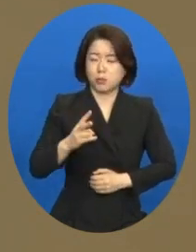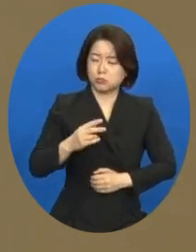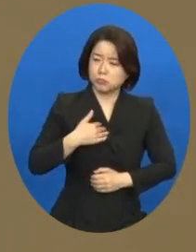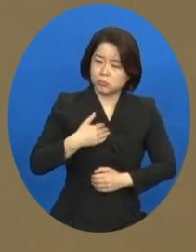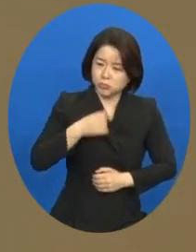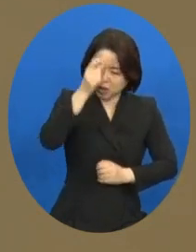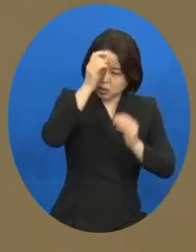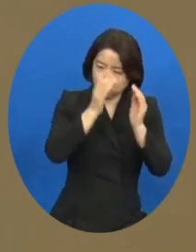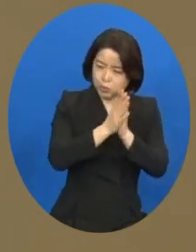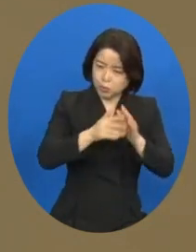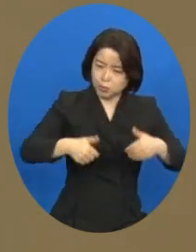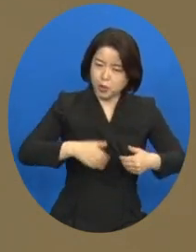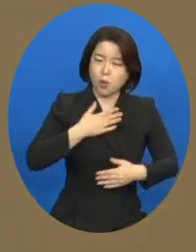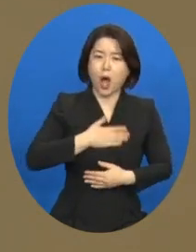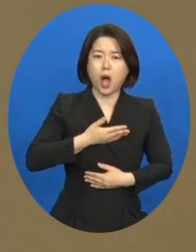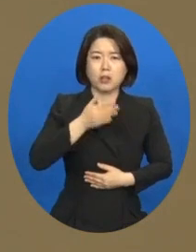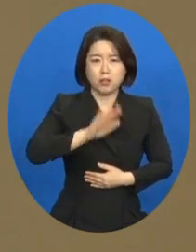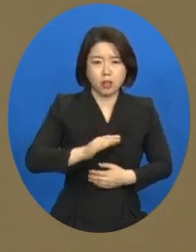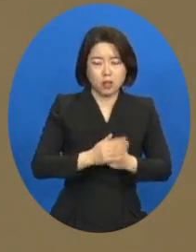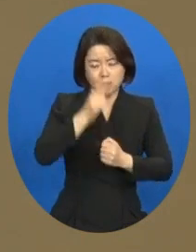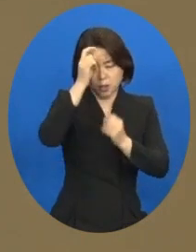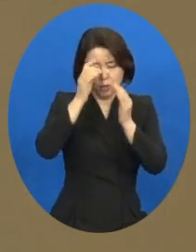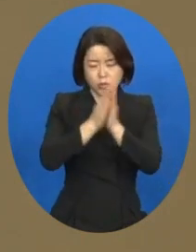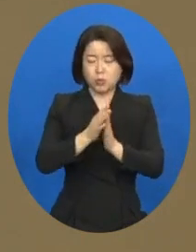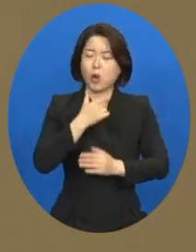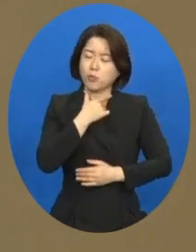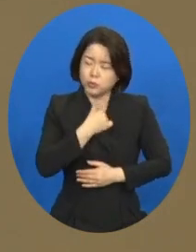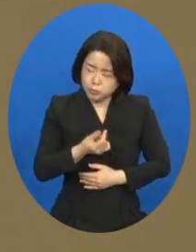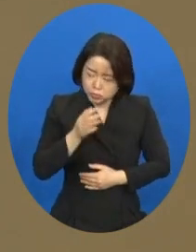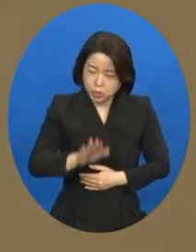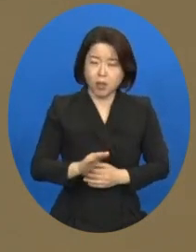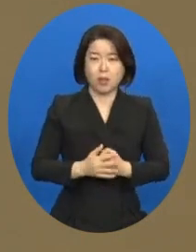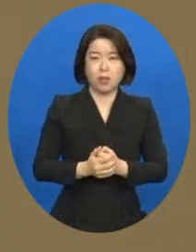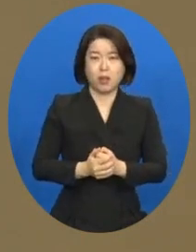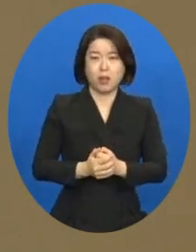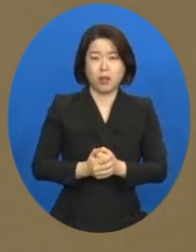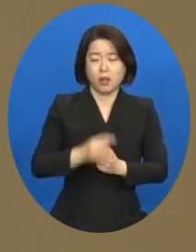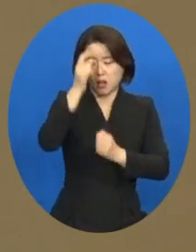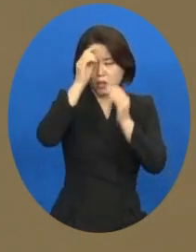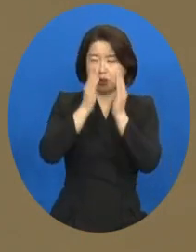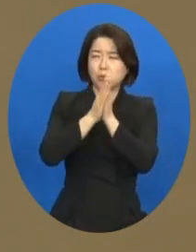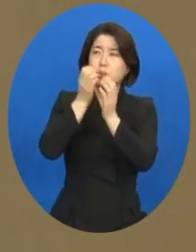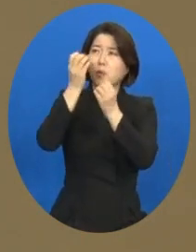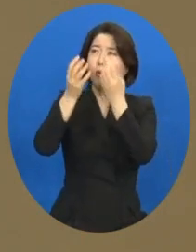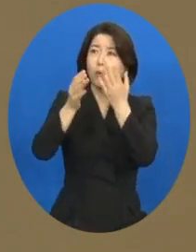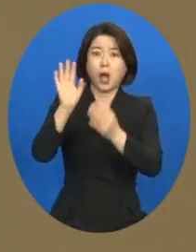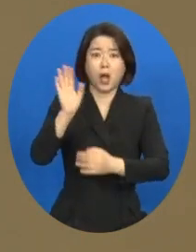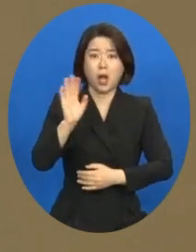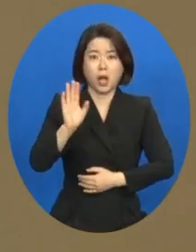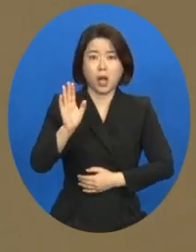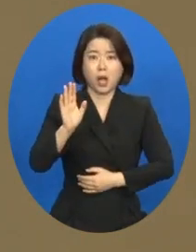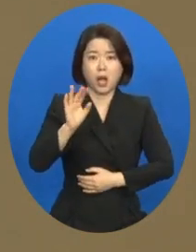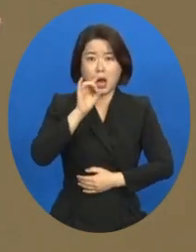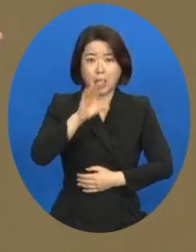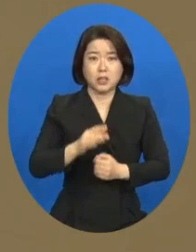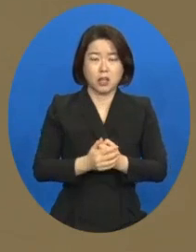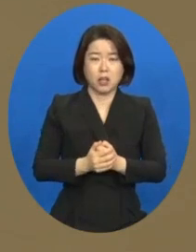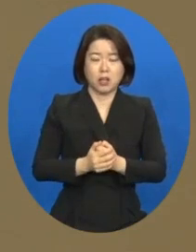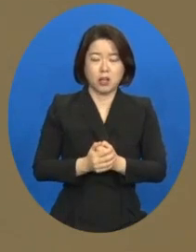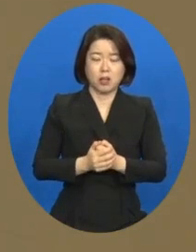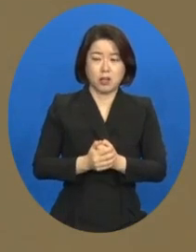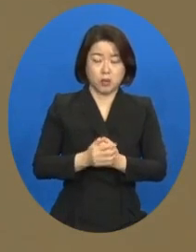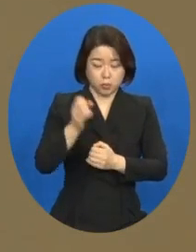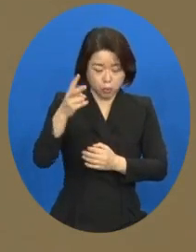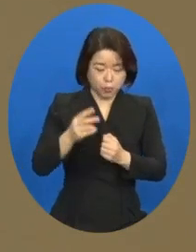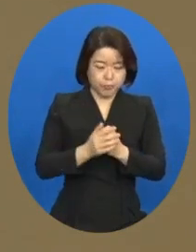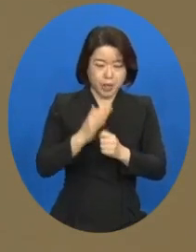기도하면 된다는데, 기도하고 싶은데 기도가 안 되는 거예요. 하나님이 계신 건